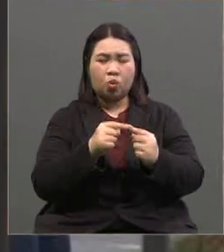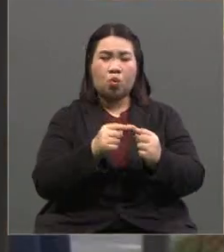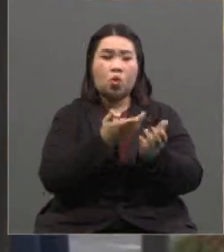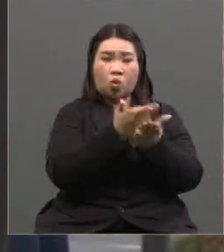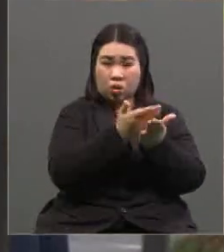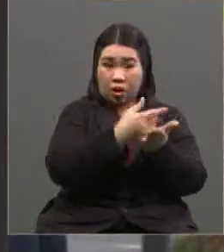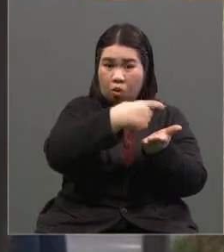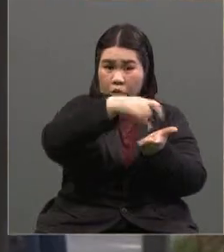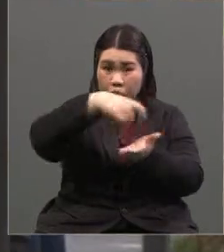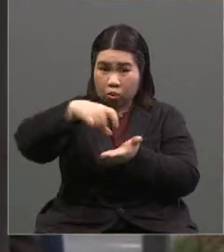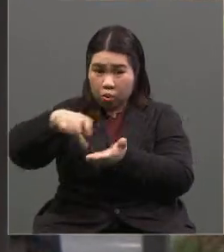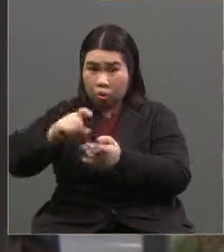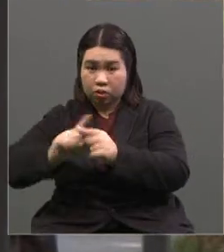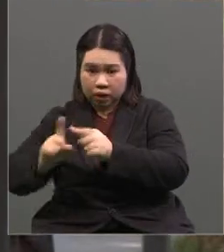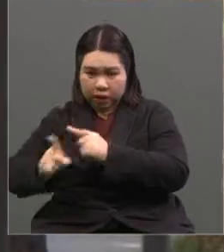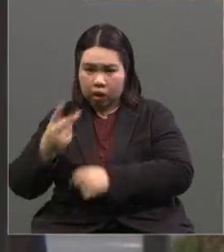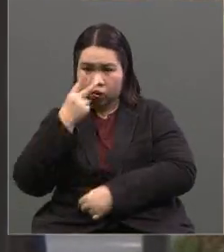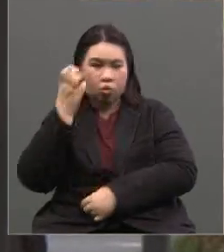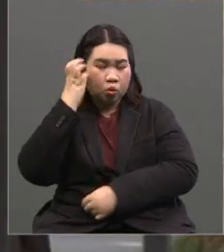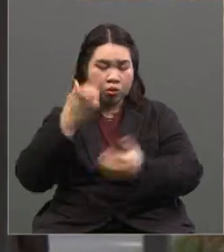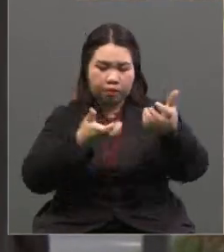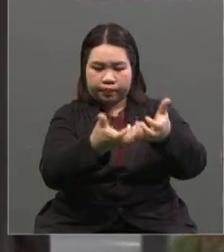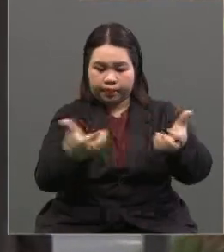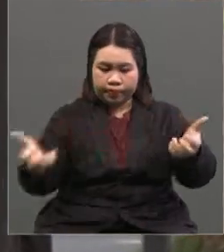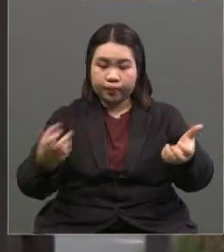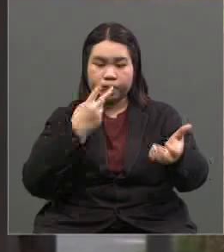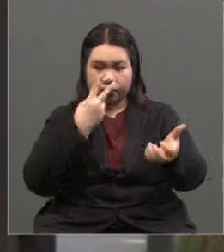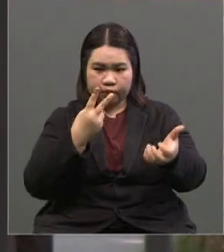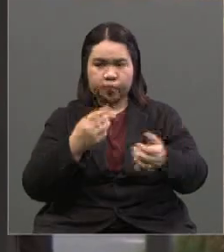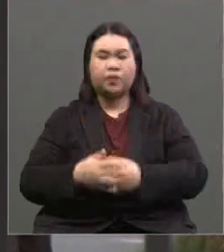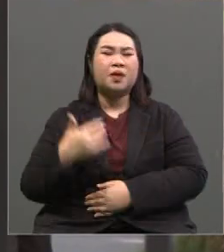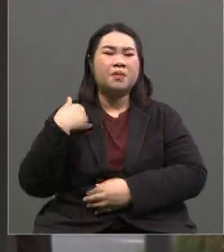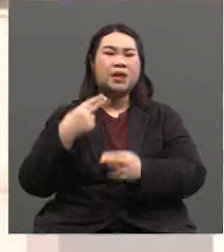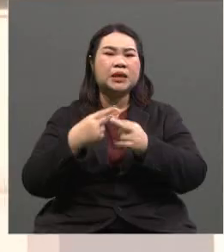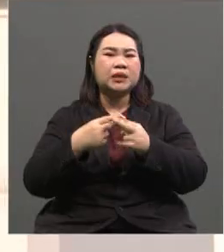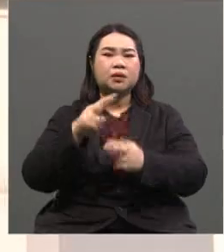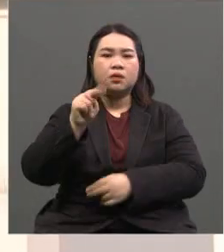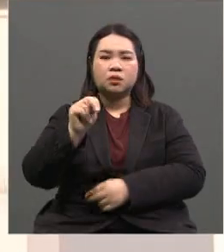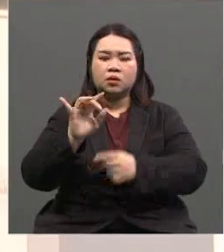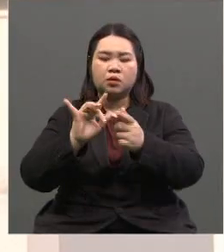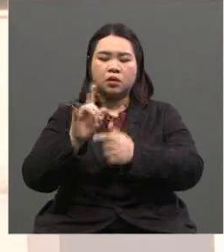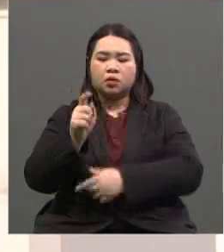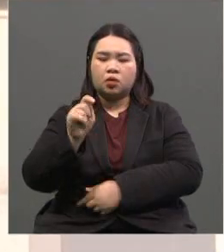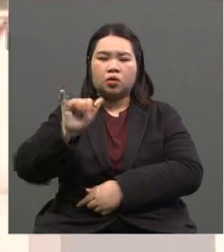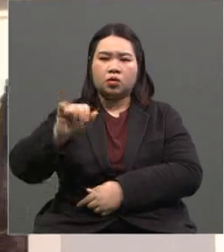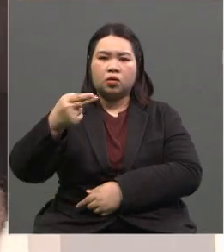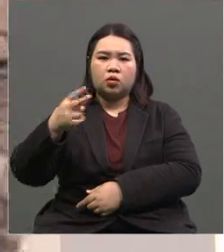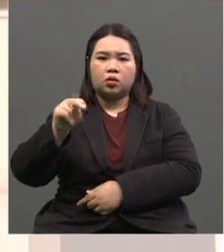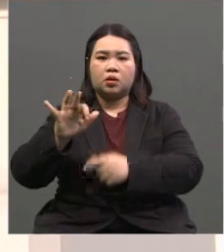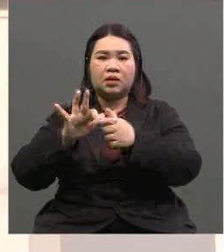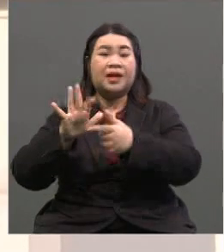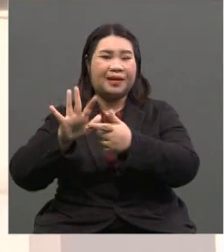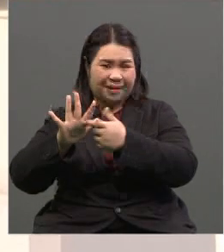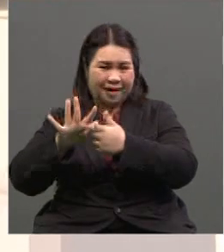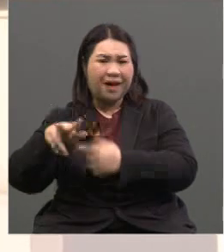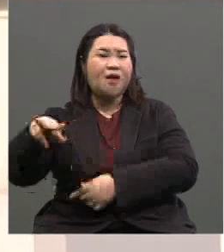พท์มือถือของทุกคนมาพิจารณาความเชื่อมโยงซึ่งก็รวมถึงน้อยหน่าภรรยาอีกคนคือของพันตำรวจโทวิทูลอดีตสามีแอมด้ว